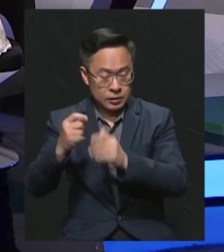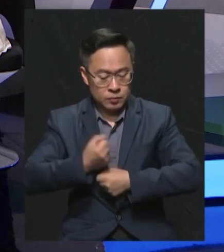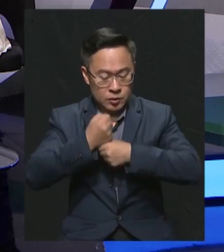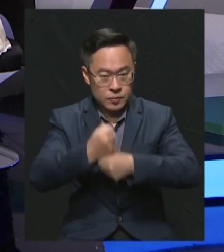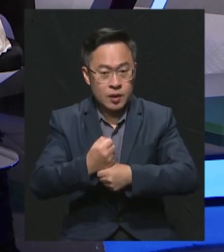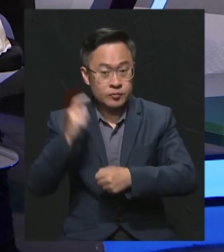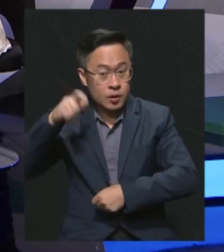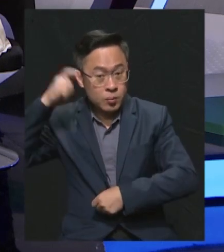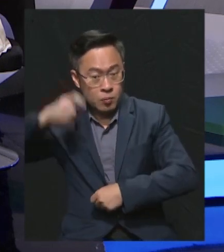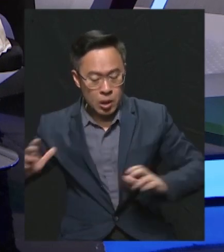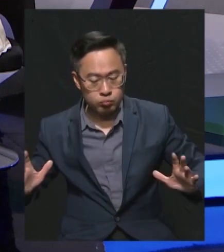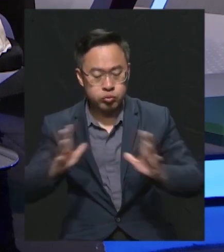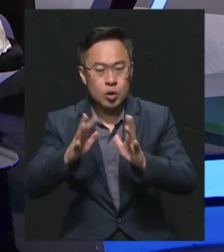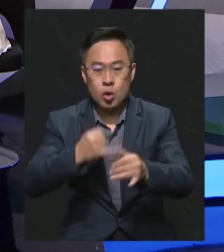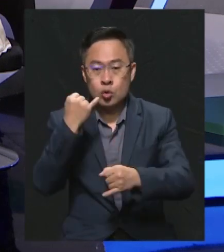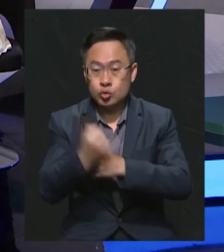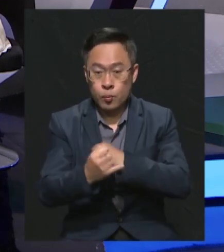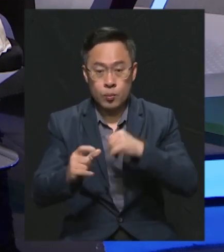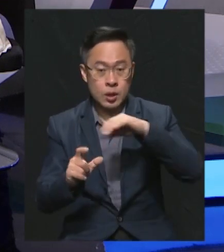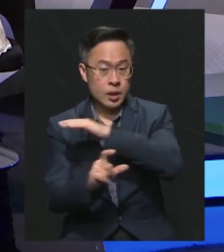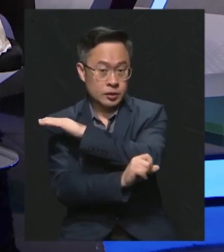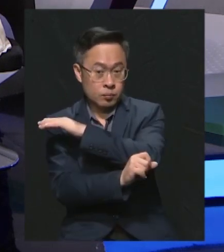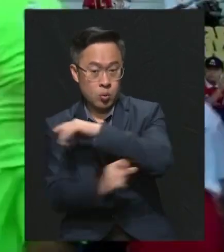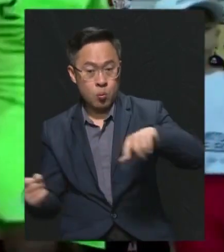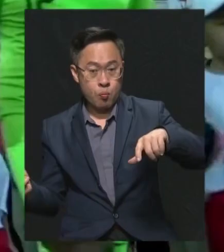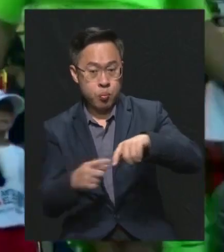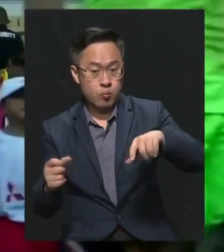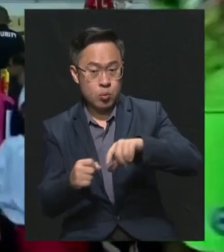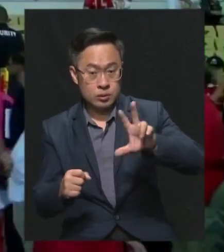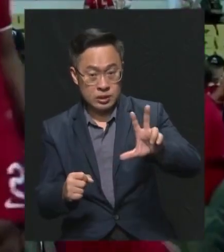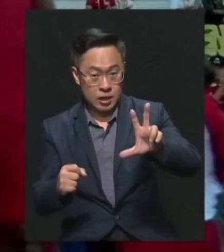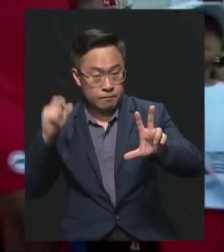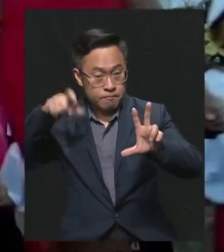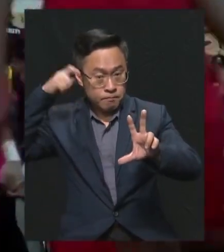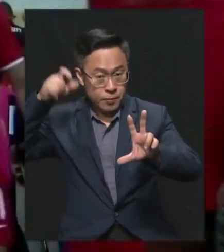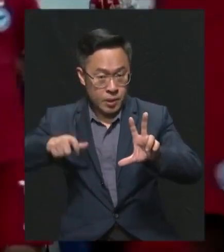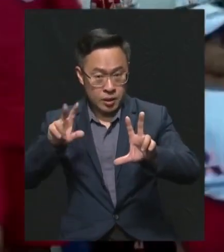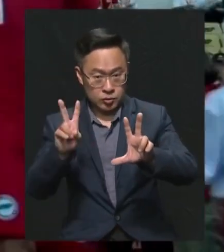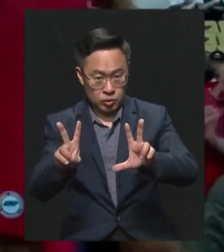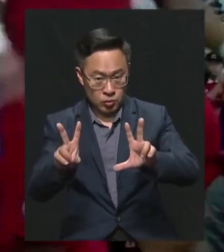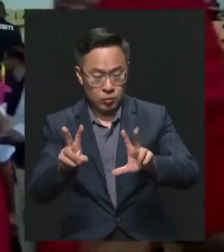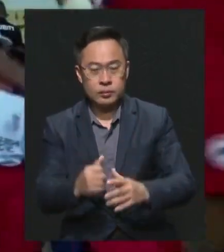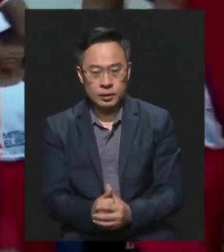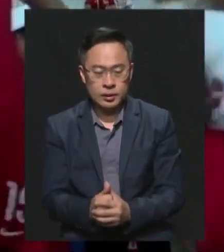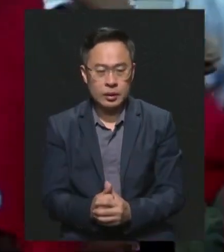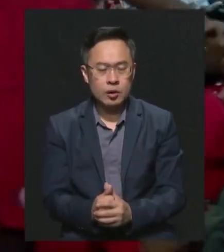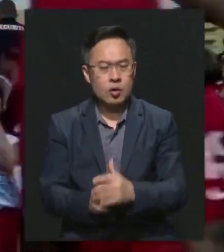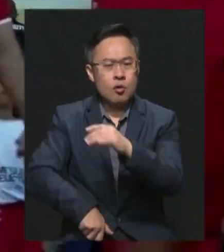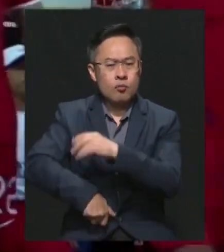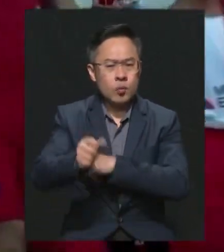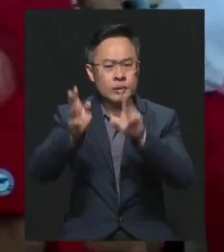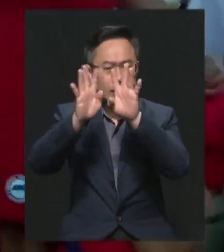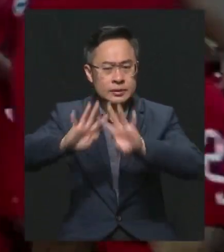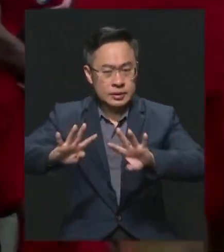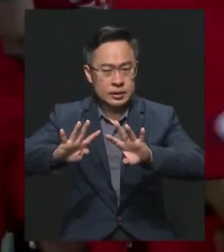ะสุดท้ายเป็นสิงคโปร์นะคะที่เอาชนะไป3-2ค่ะไปดูฟอร์มกันหน่อยนะคะสำหรับฟุตบอลชิงแชมป์อ